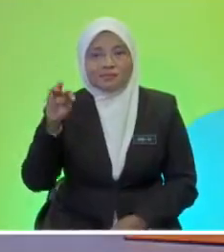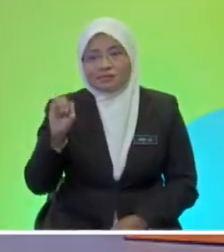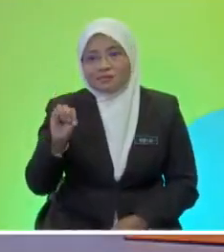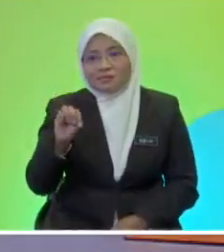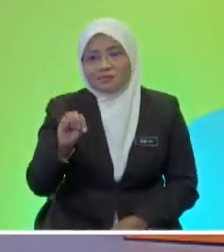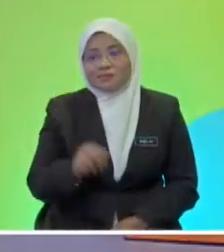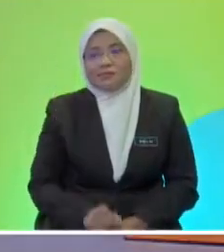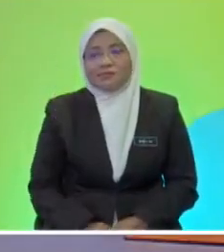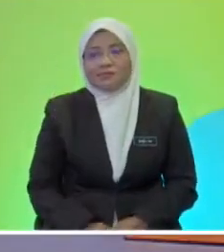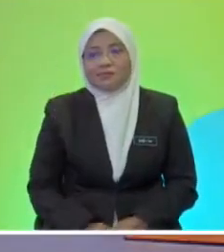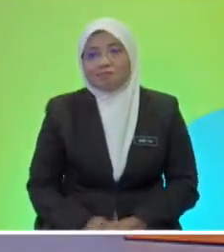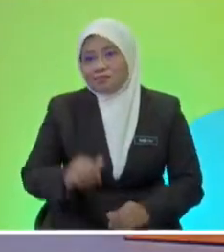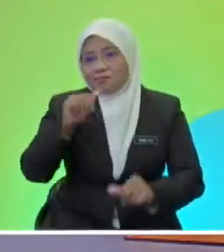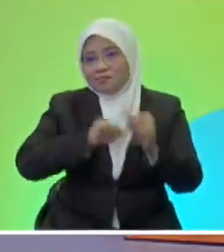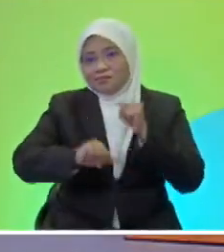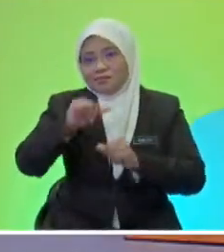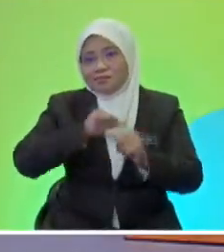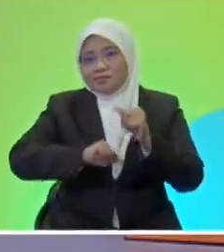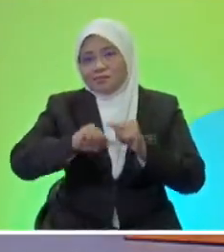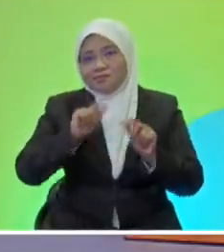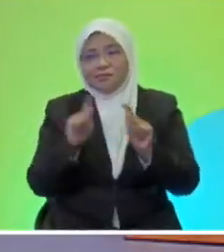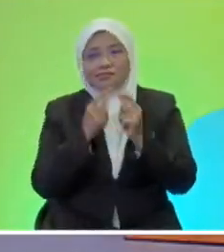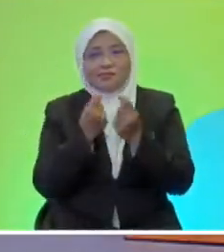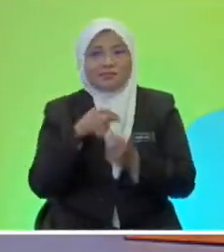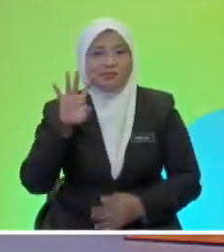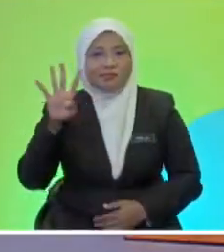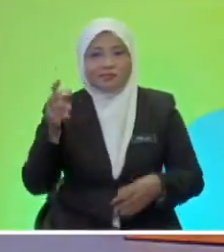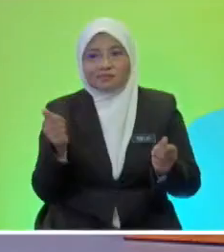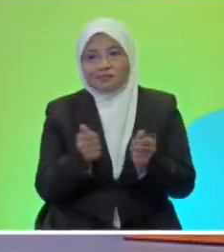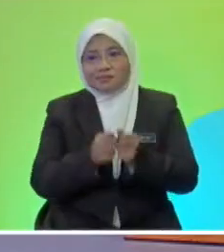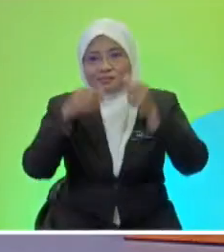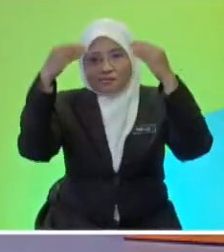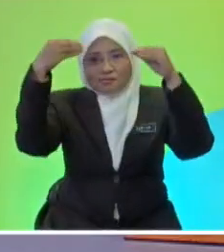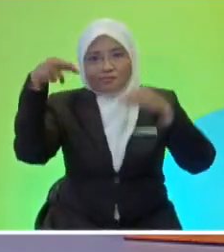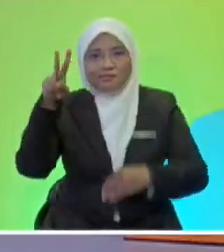pelajaran kita pada hari ini adalah sains tingkatan 4 bersamanya